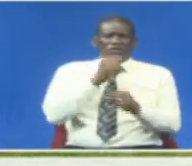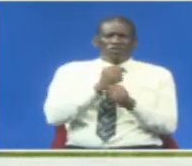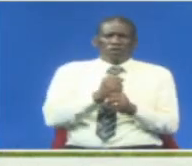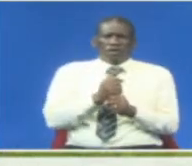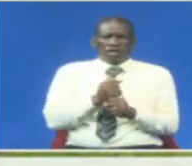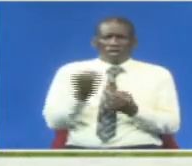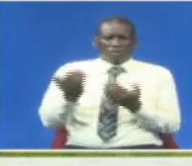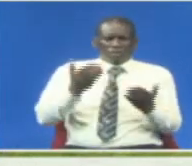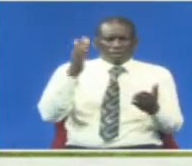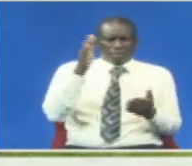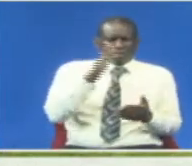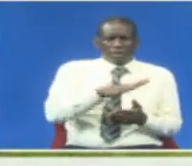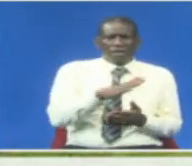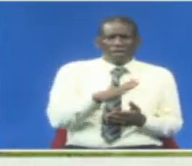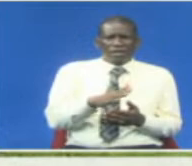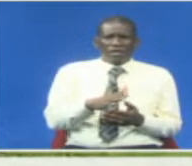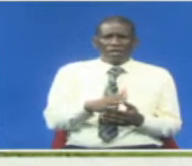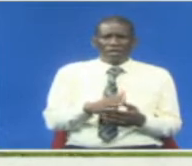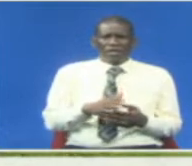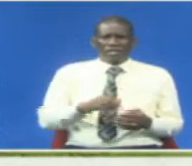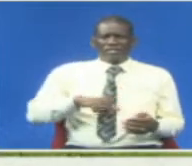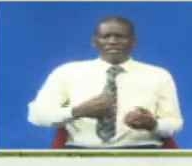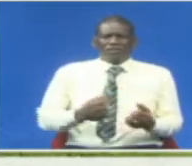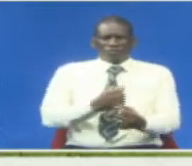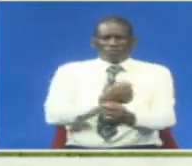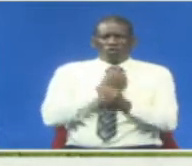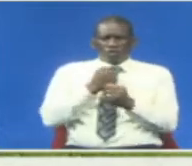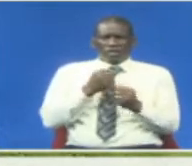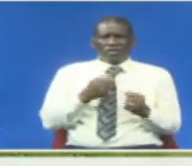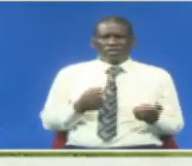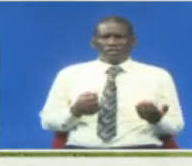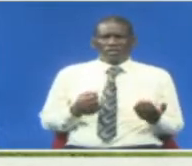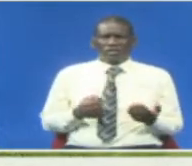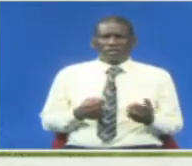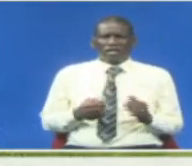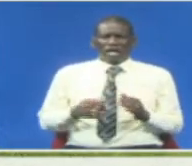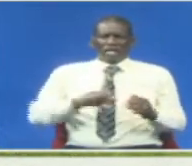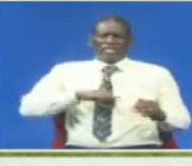restoring first the self-confidence, self-belief,